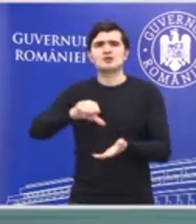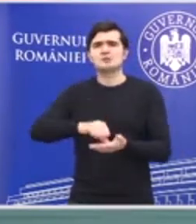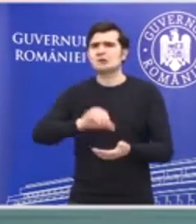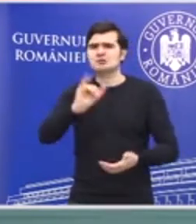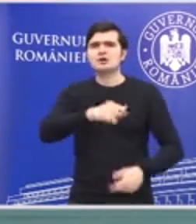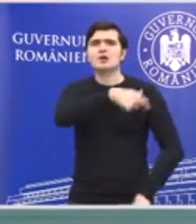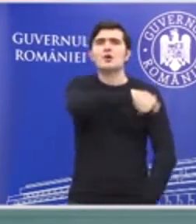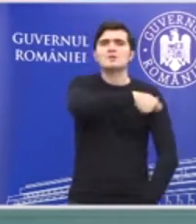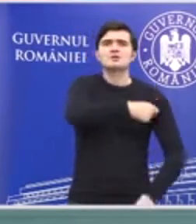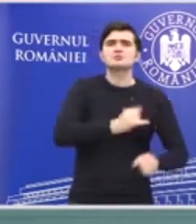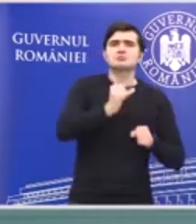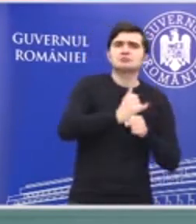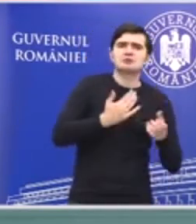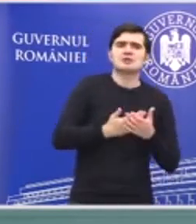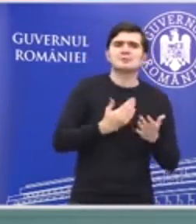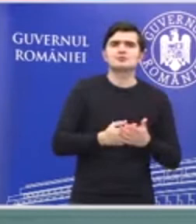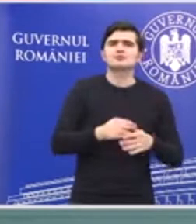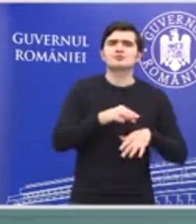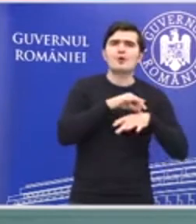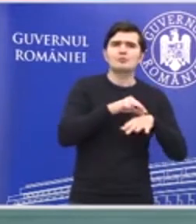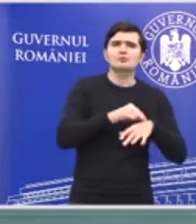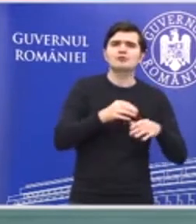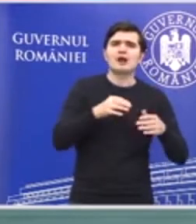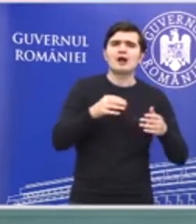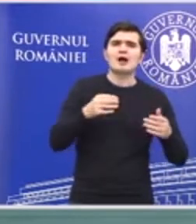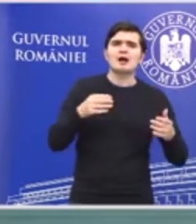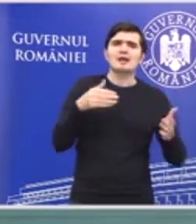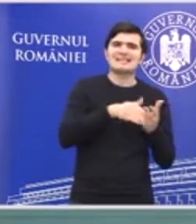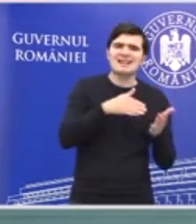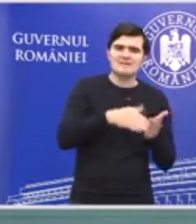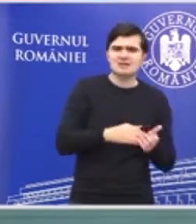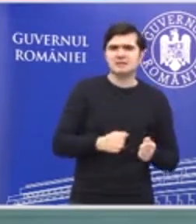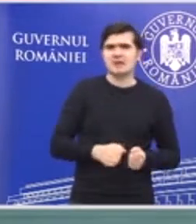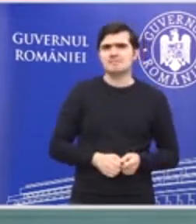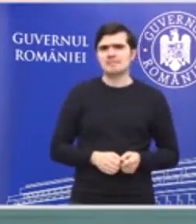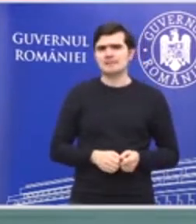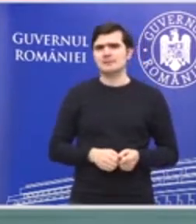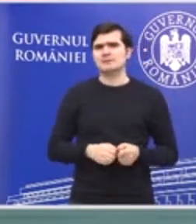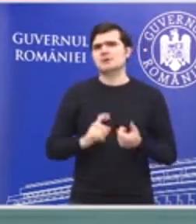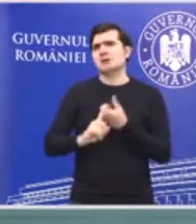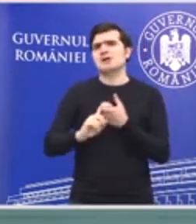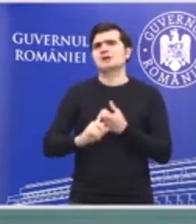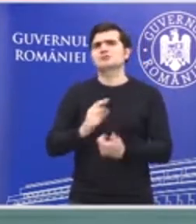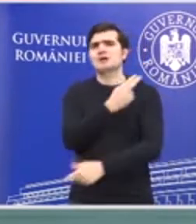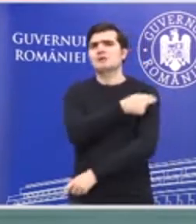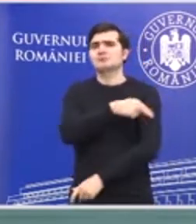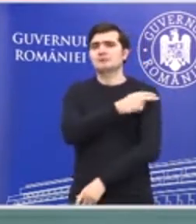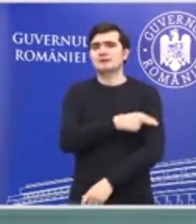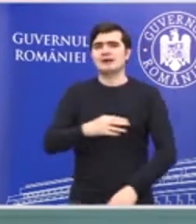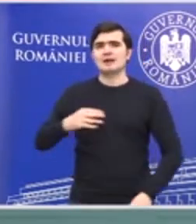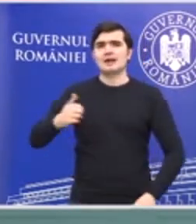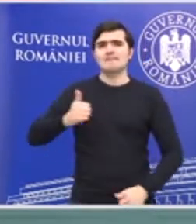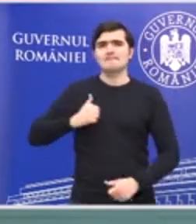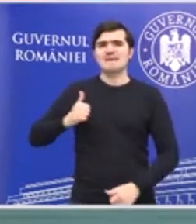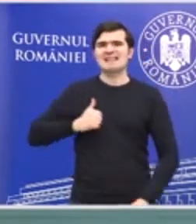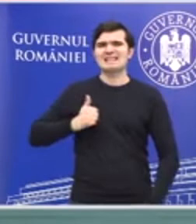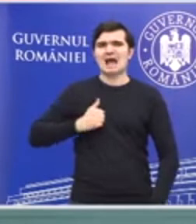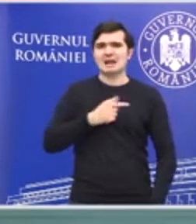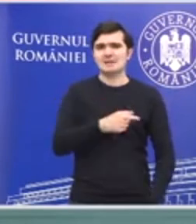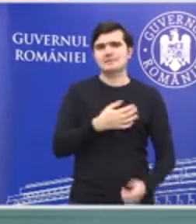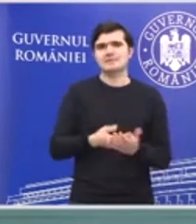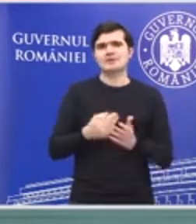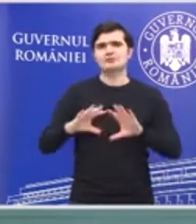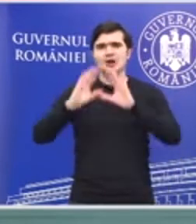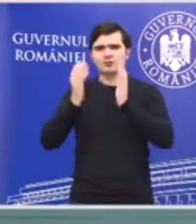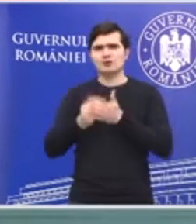Comitetul Județean pentru Conducerea Coordonarea Intervenției în legătură cu spitalele militare, pentru că toate aceste